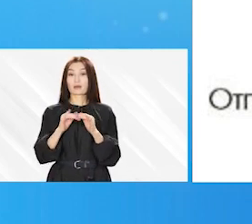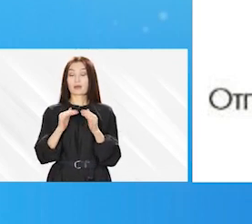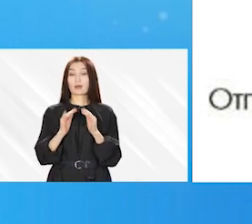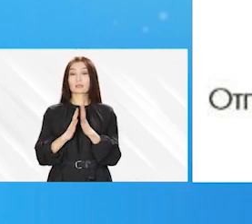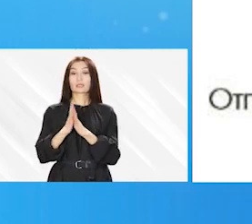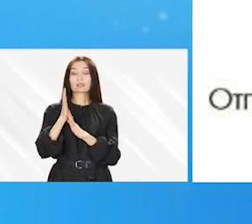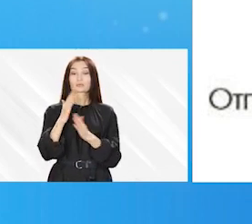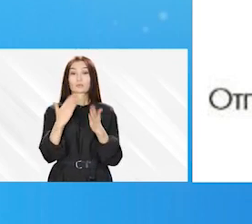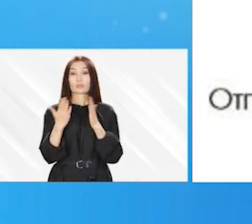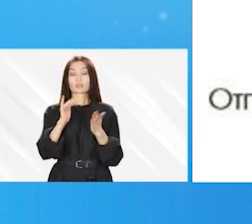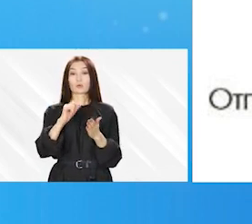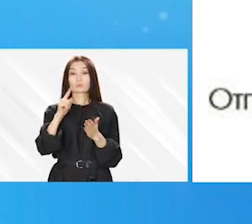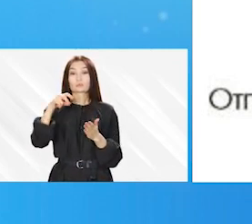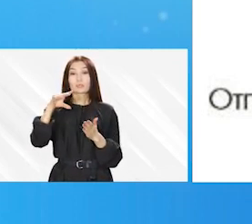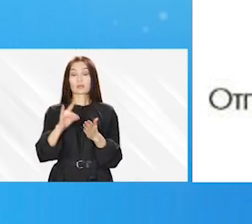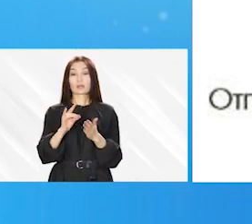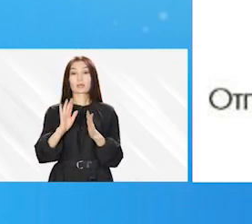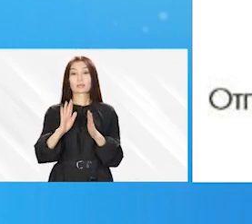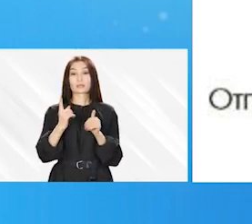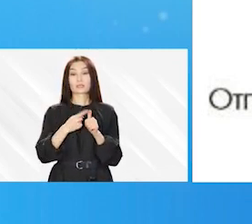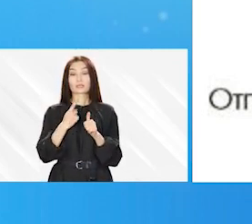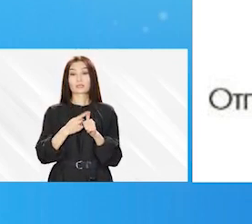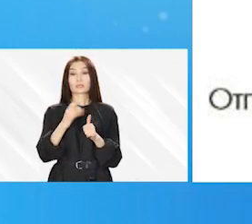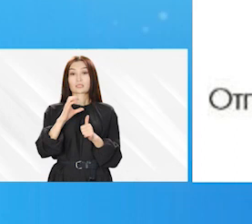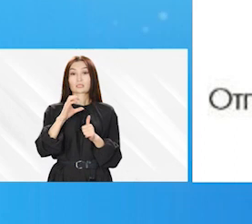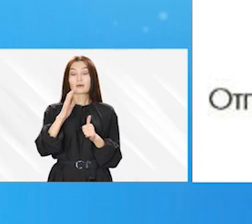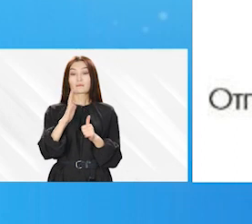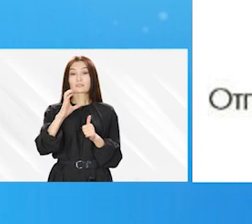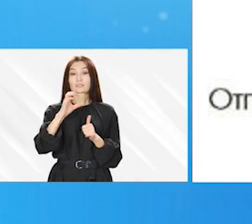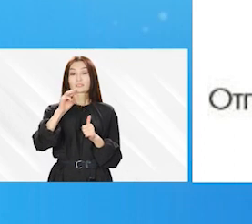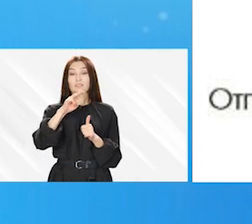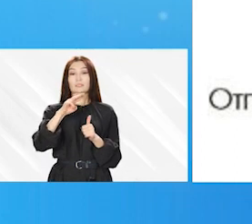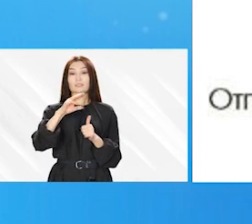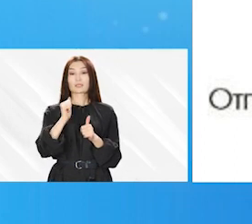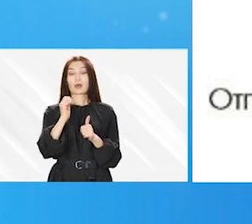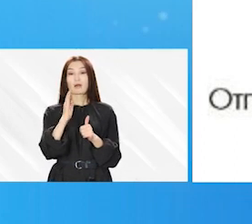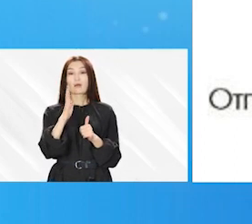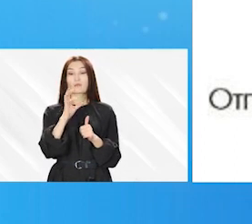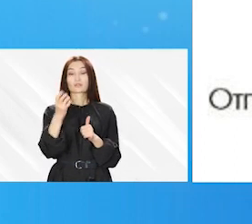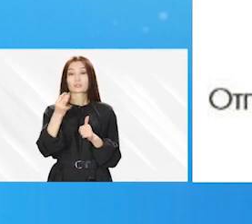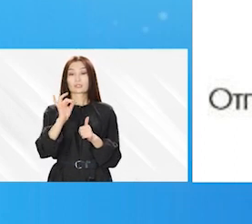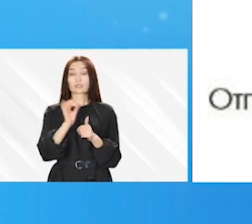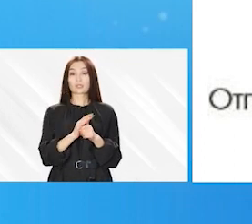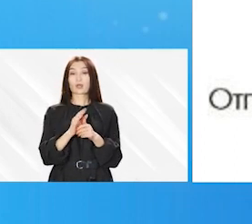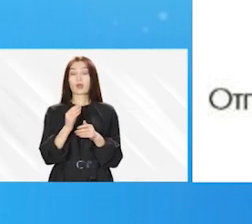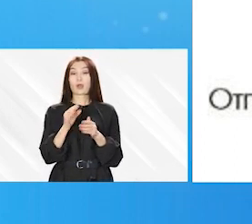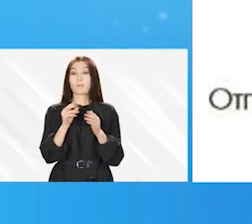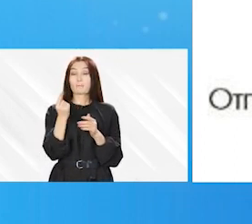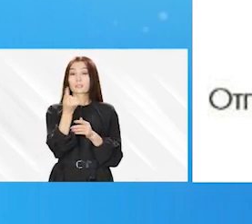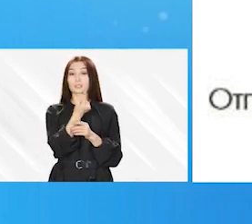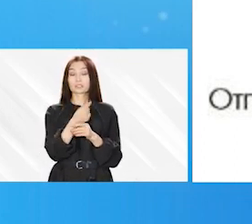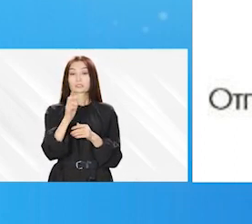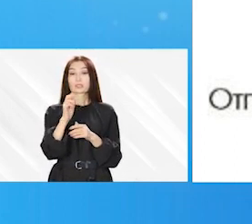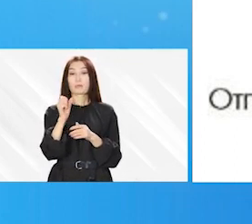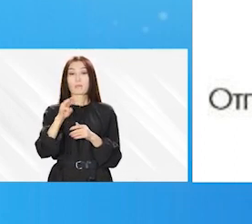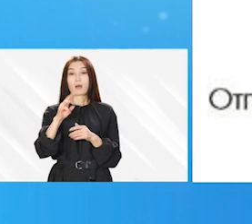междоузлия побегах такой рост называется справочным у некоторых растений например у пшеницы бамбука и